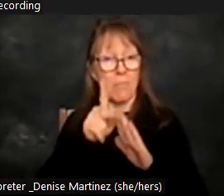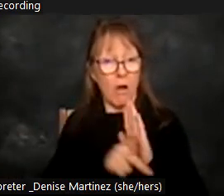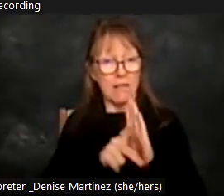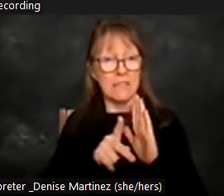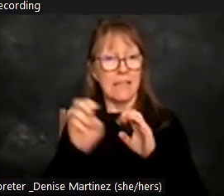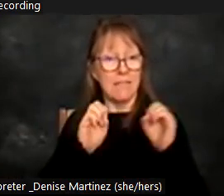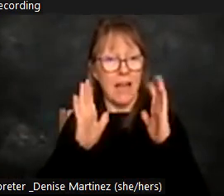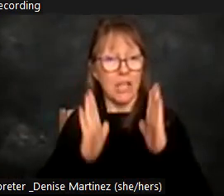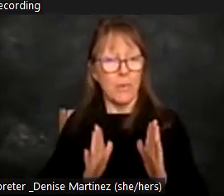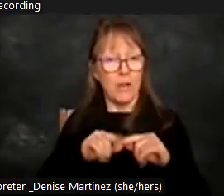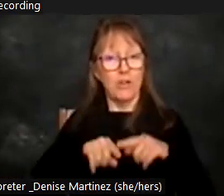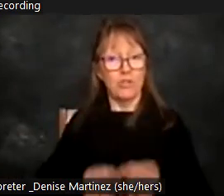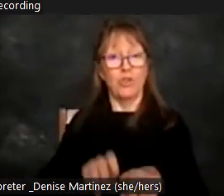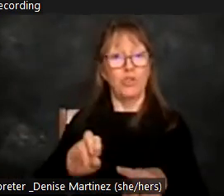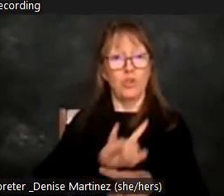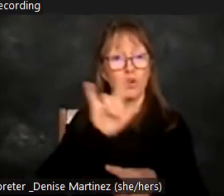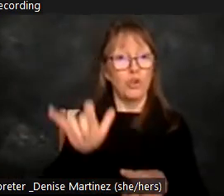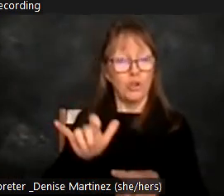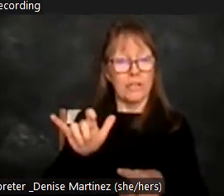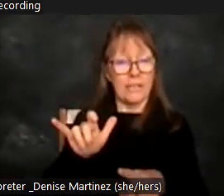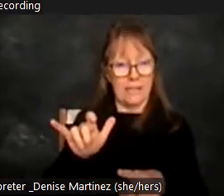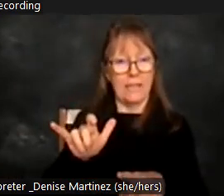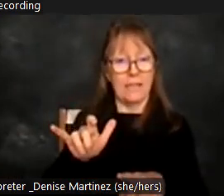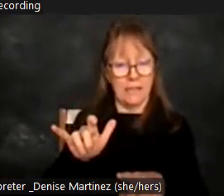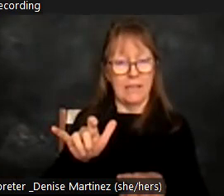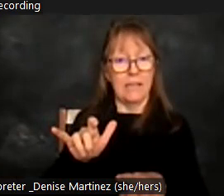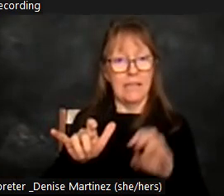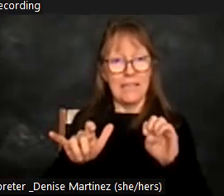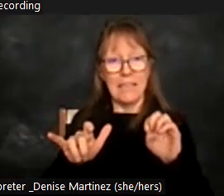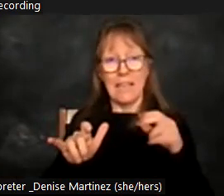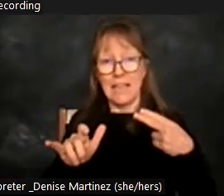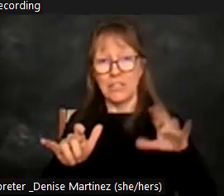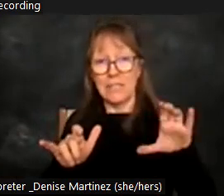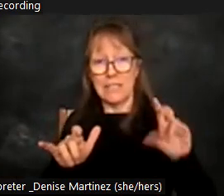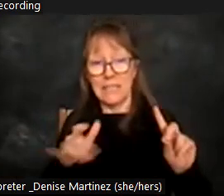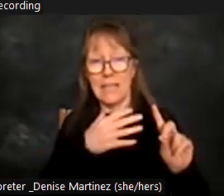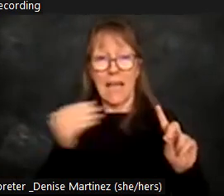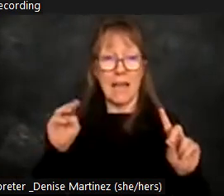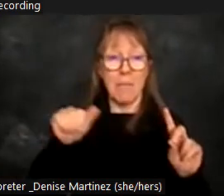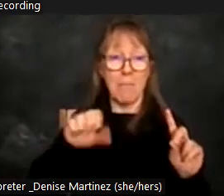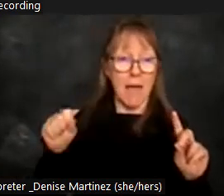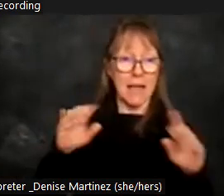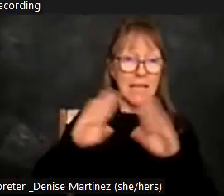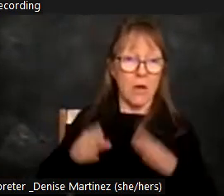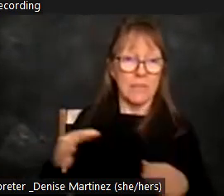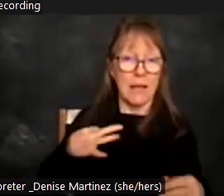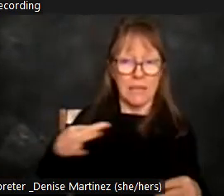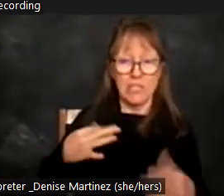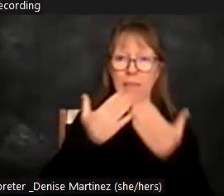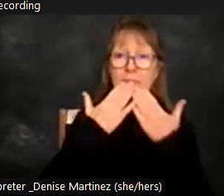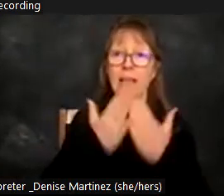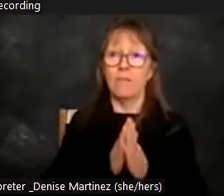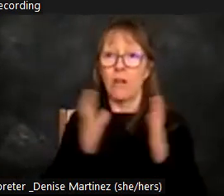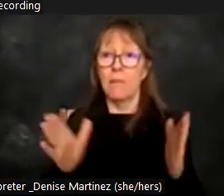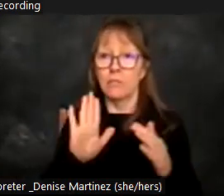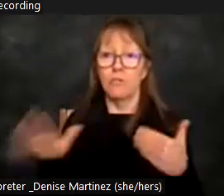in these early politique DHCD IG and mass housing et applications? Thank you very much for all of your